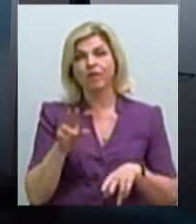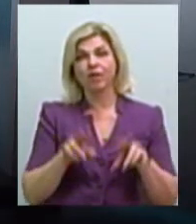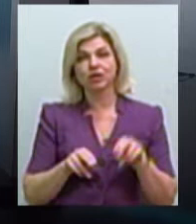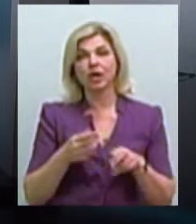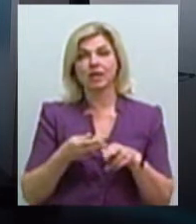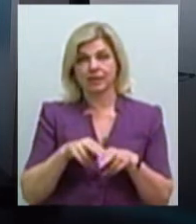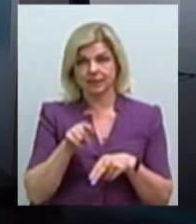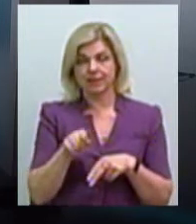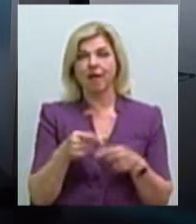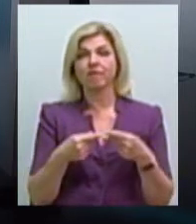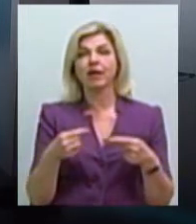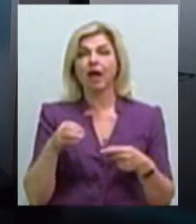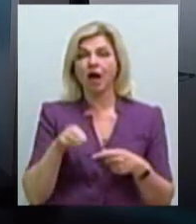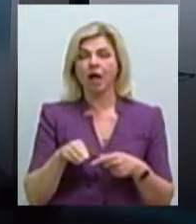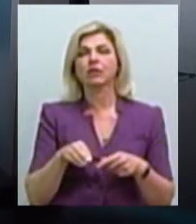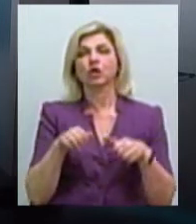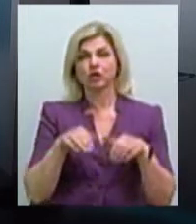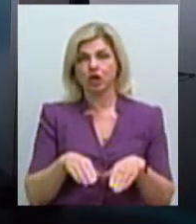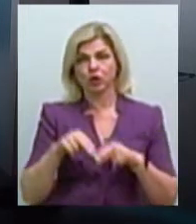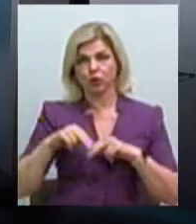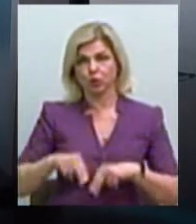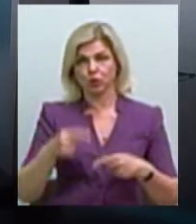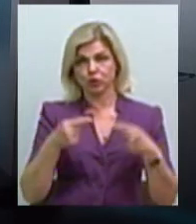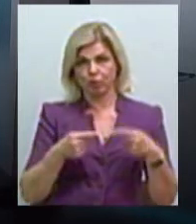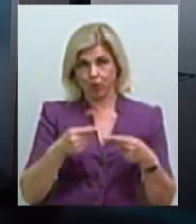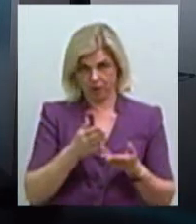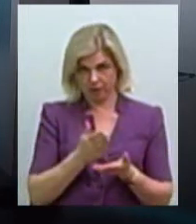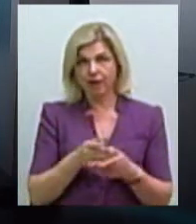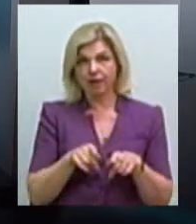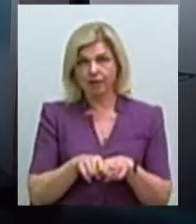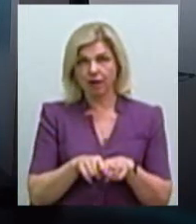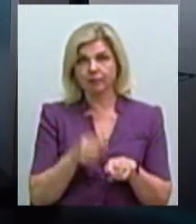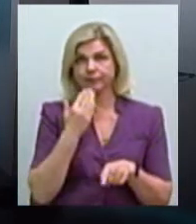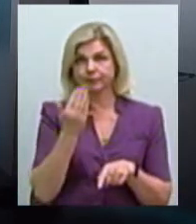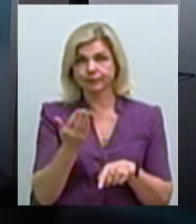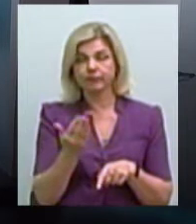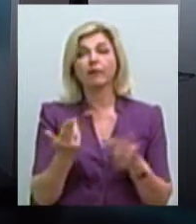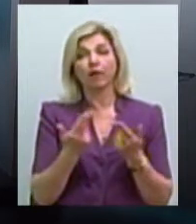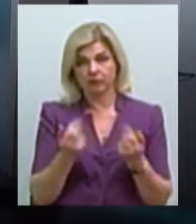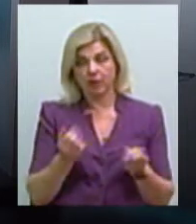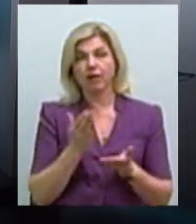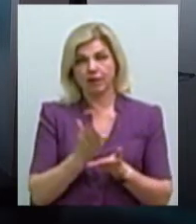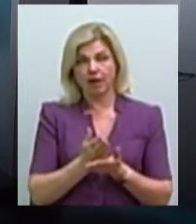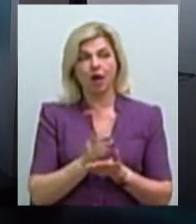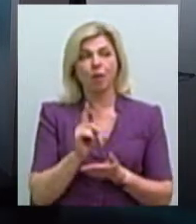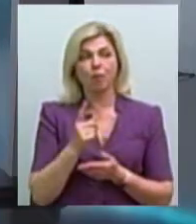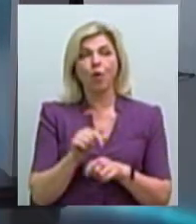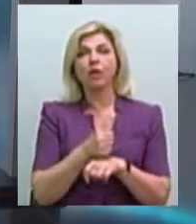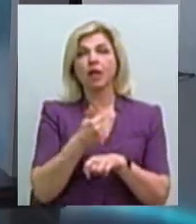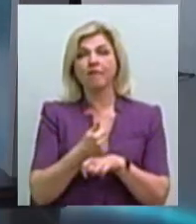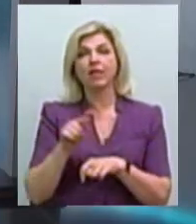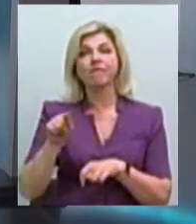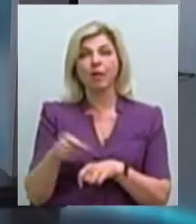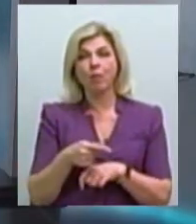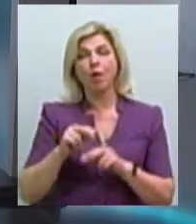це варіантом розв'язання трудового спору? Чи є так? Я думаю, що є, оскільки основна вимога найманих працівників, вона, в